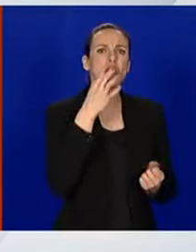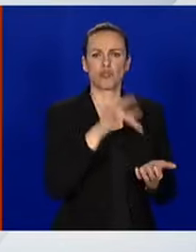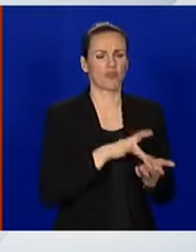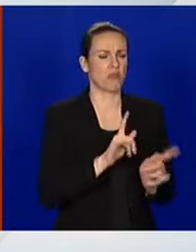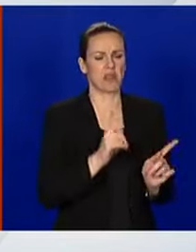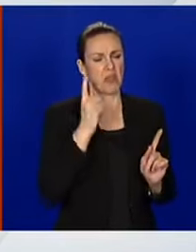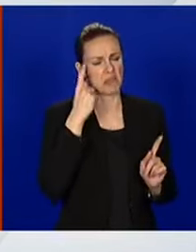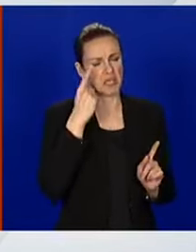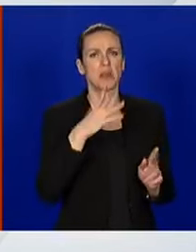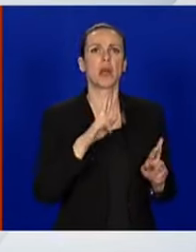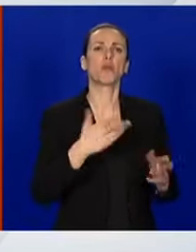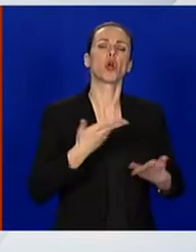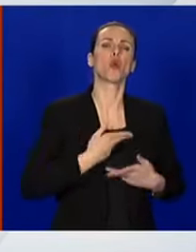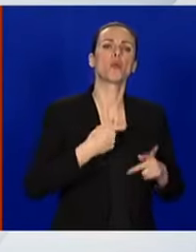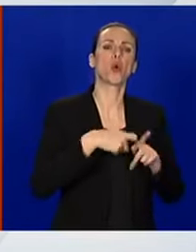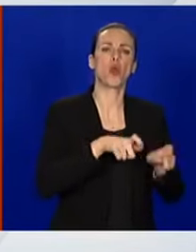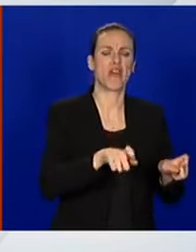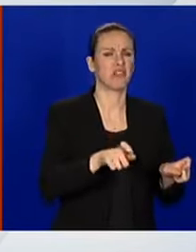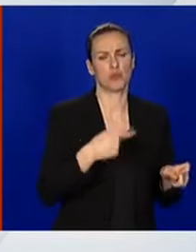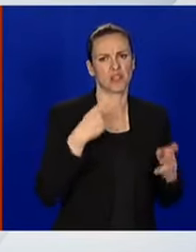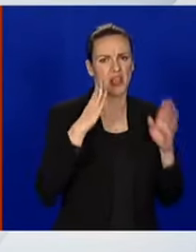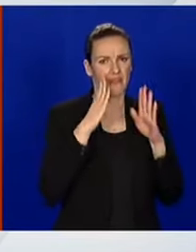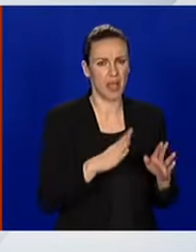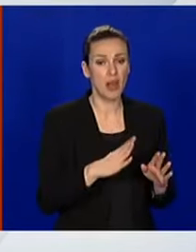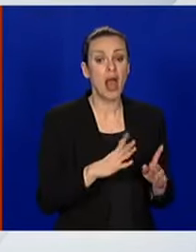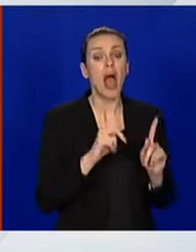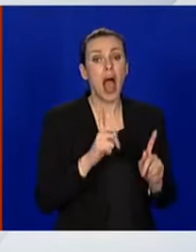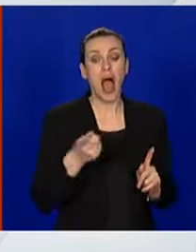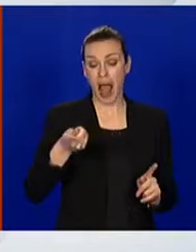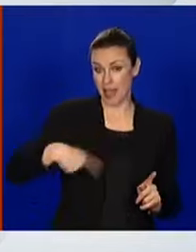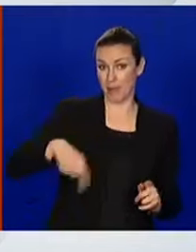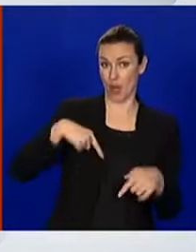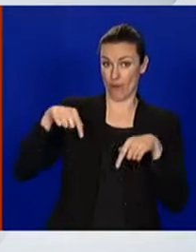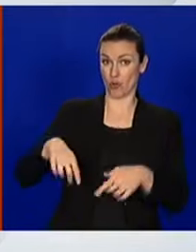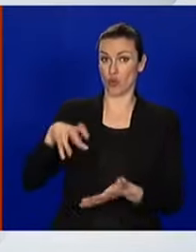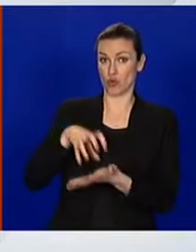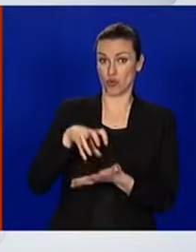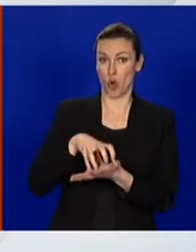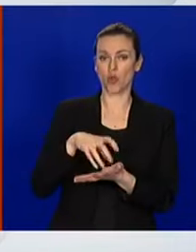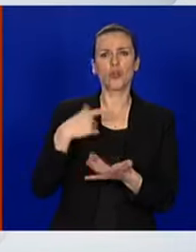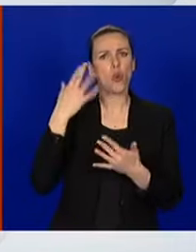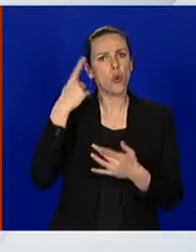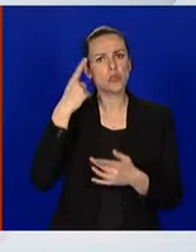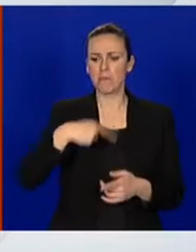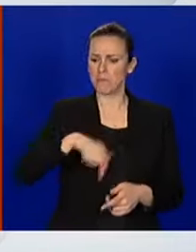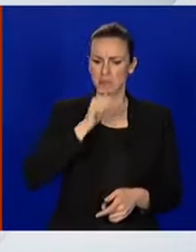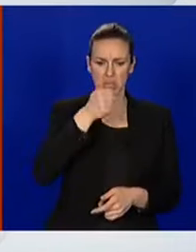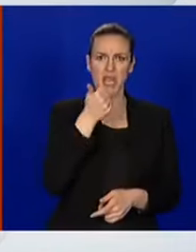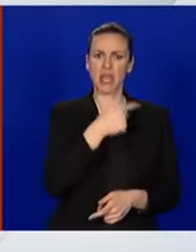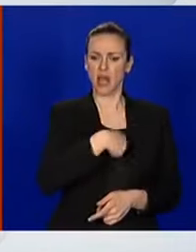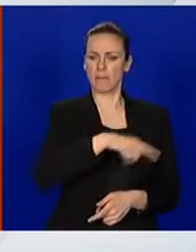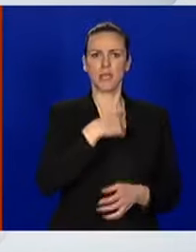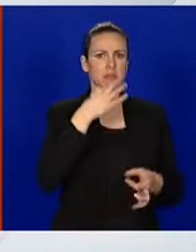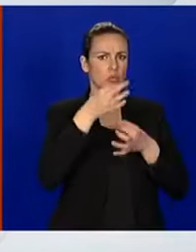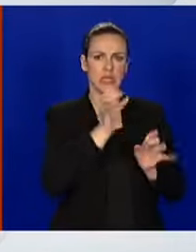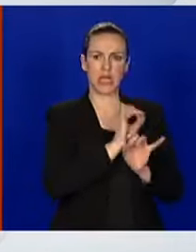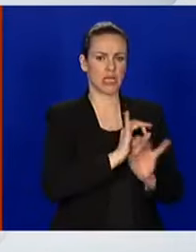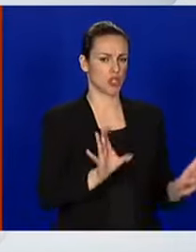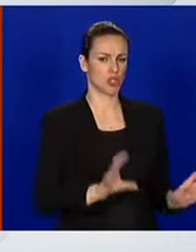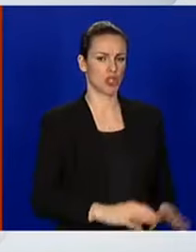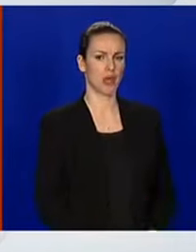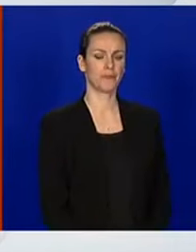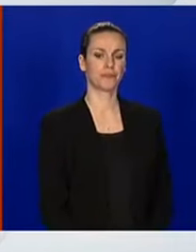za stjecanje infekcije koronavirusom. Što se tiče nas ovdje u stožeru, koliko ja znam, nitko se nije testirao.